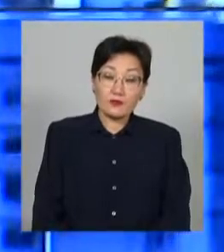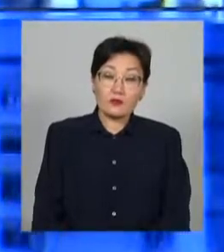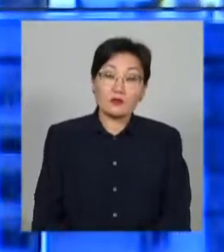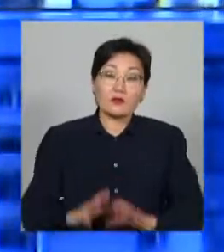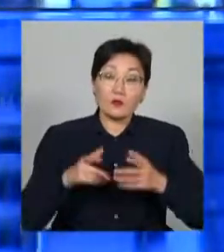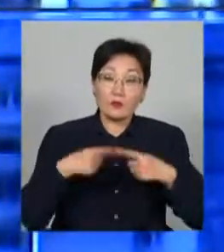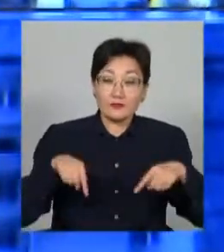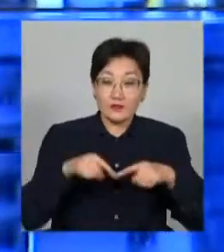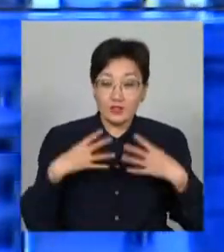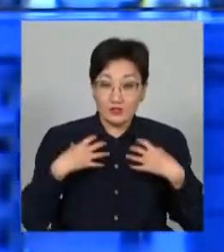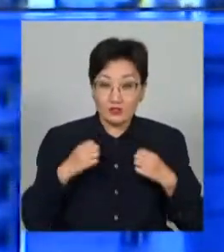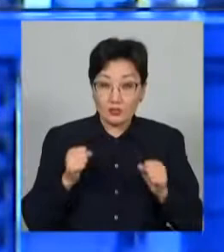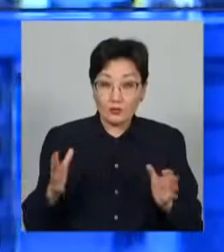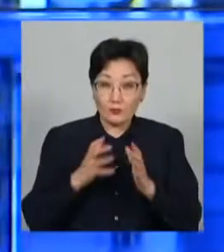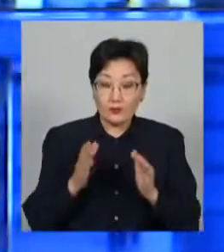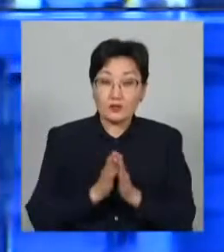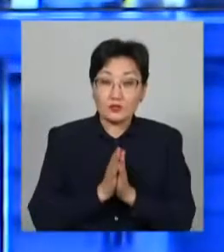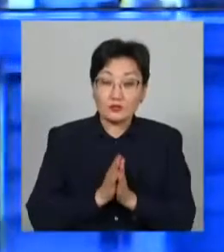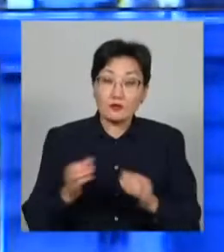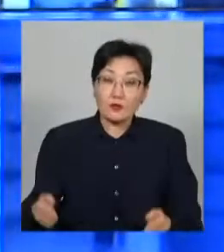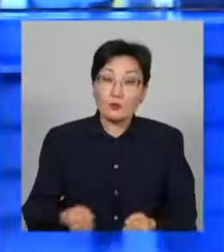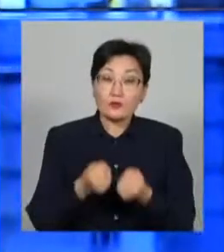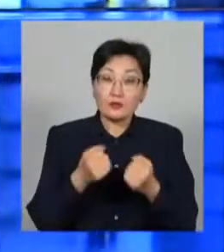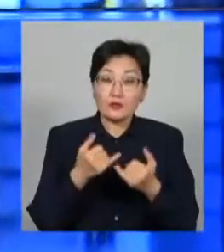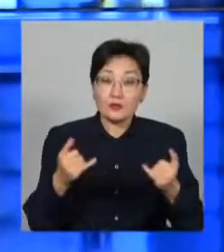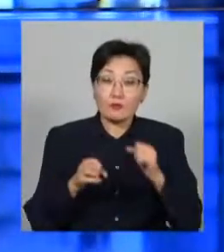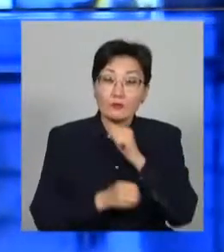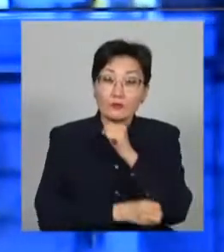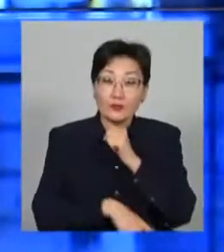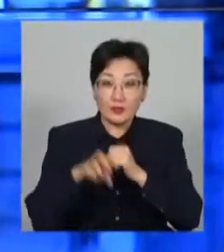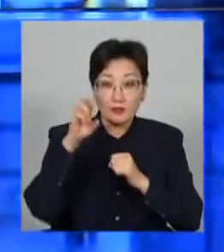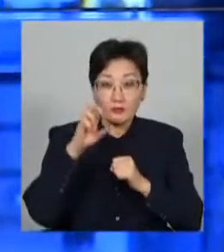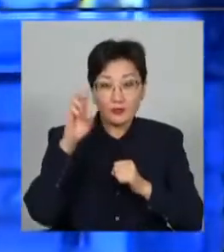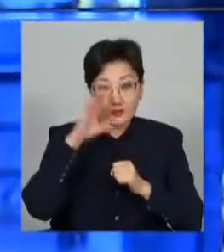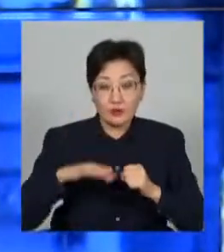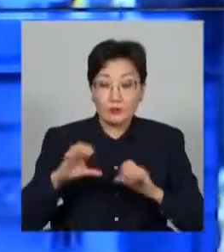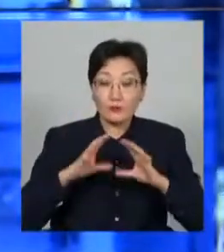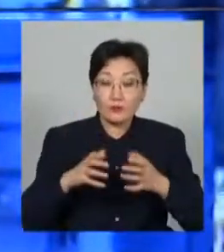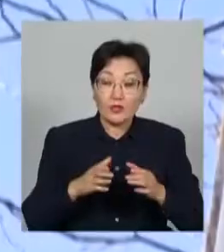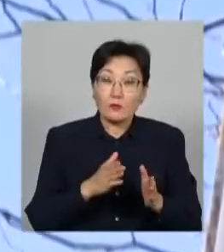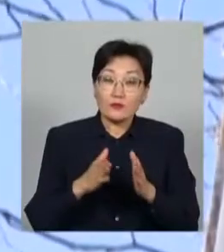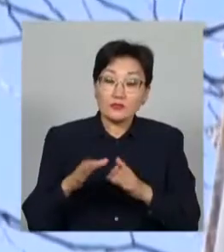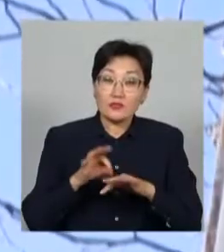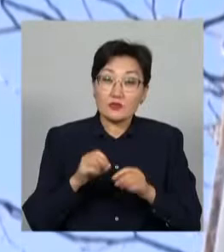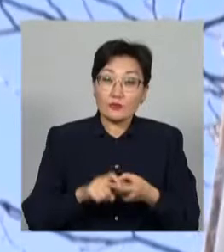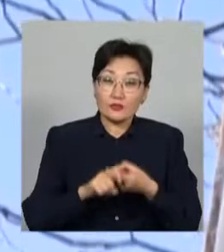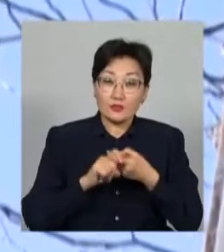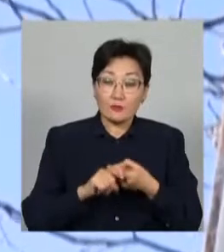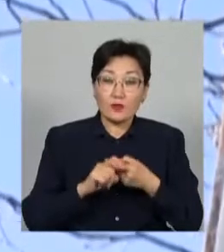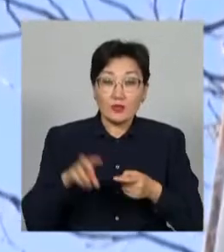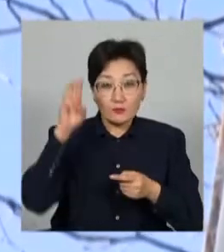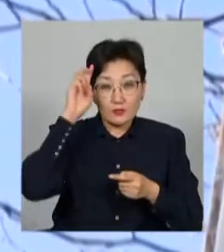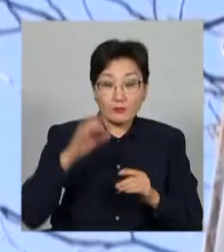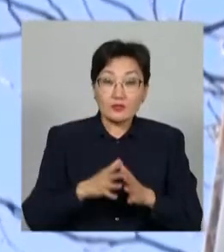Всемирная организация здравоохранения просит поддержки для беднейших регионов мира. На фоне стабилизации эпидситуации в странах